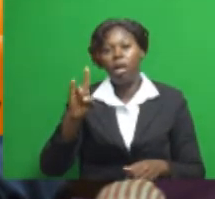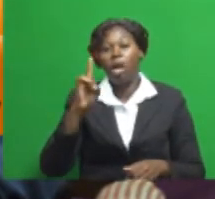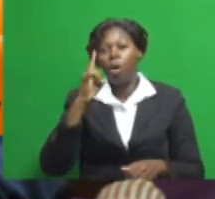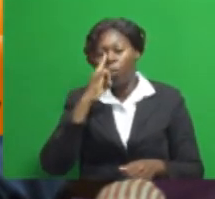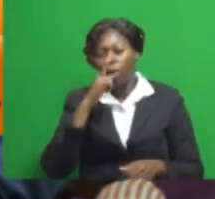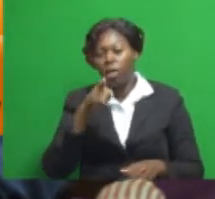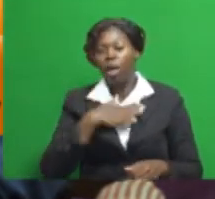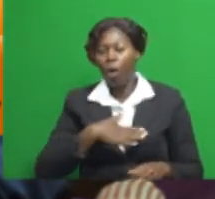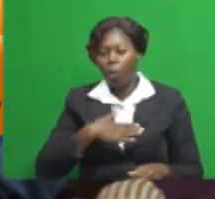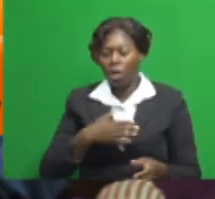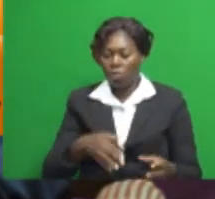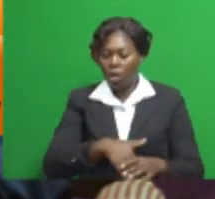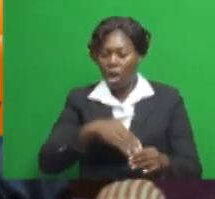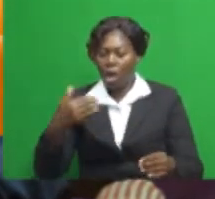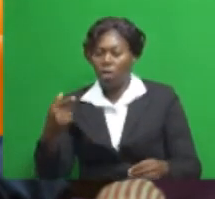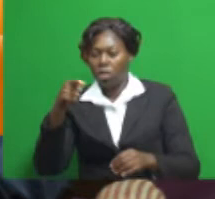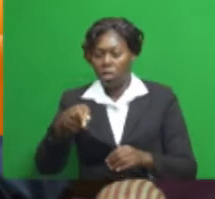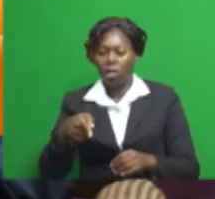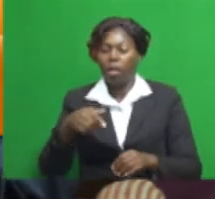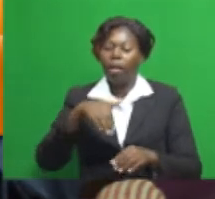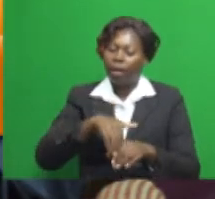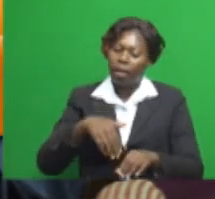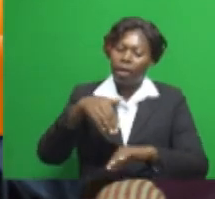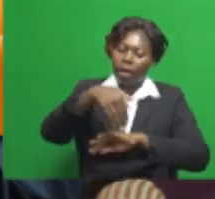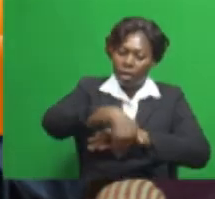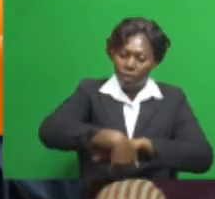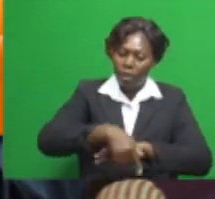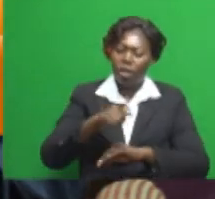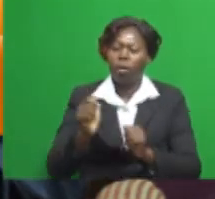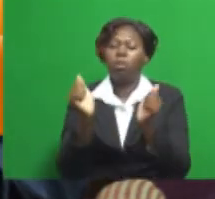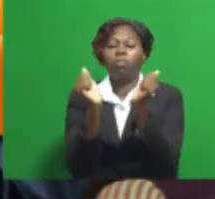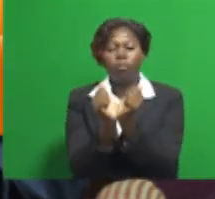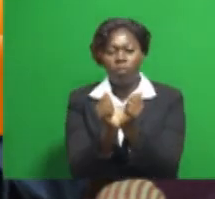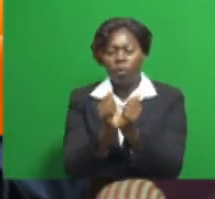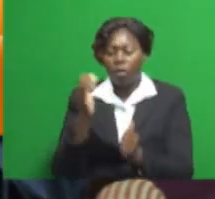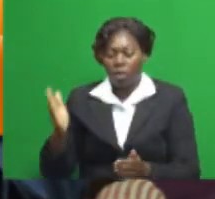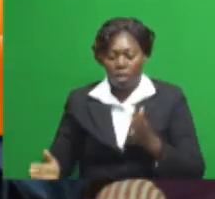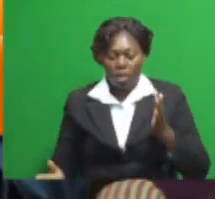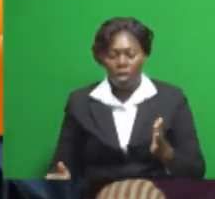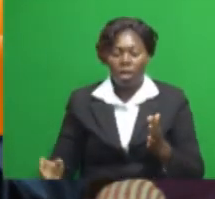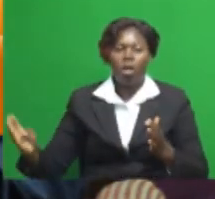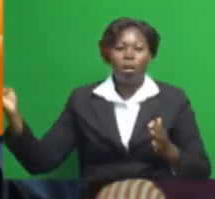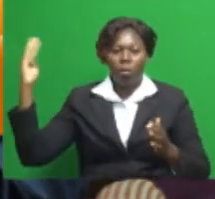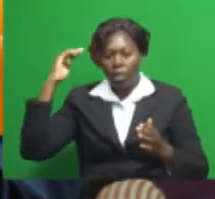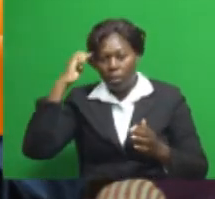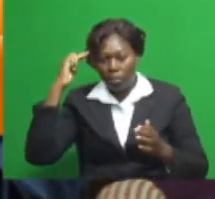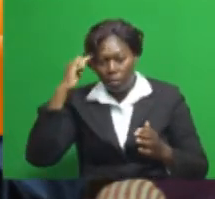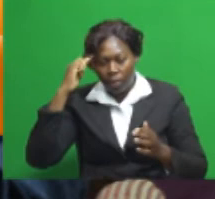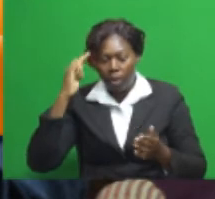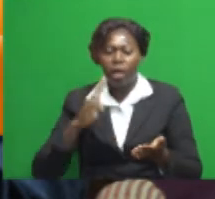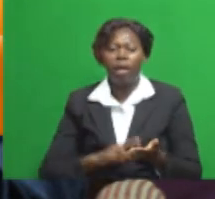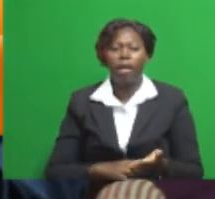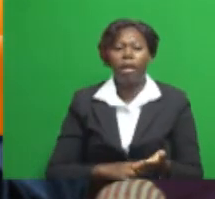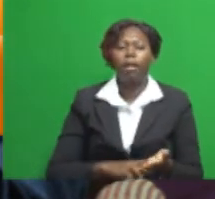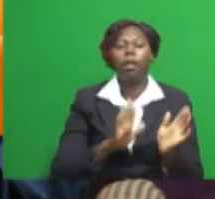Petro wakanga avete pakati pavarwi vaviri akasungwa namaketa maviri navarindi vakanga vachirinda